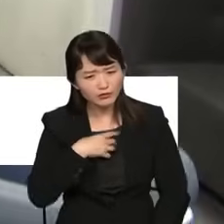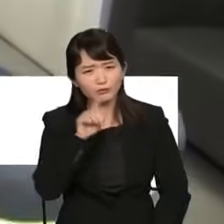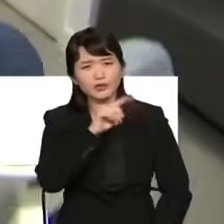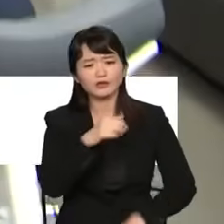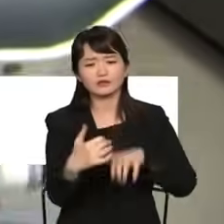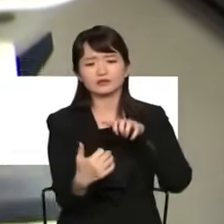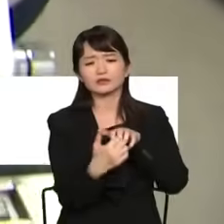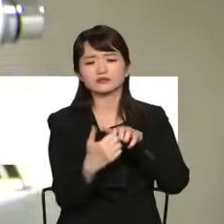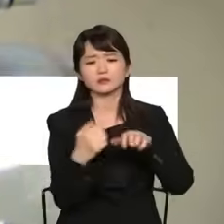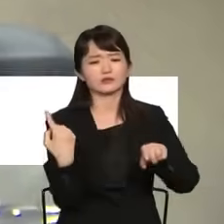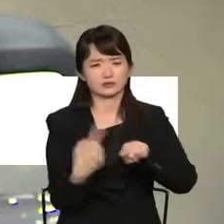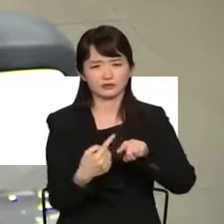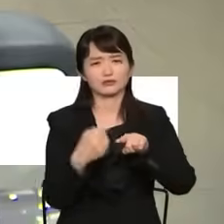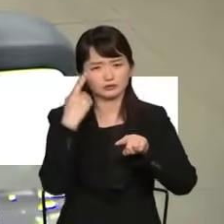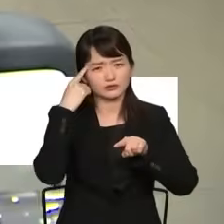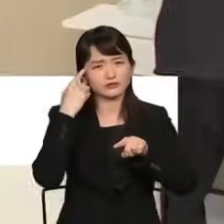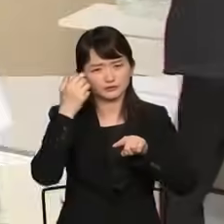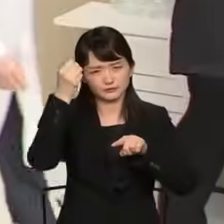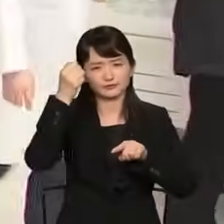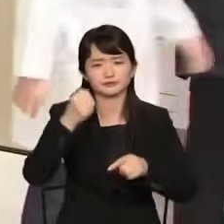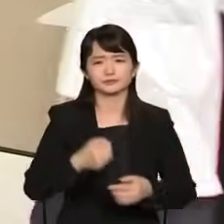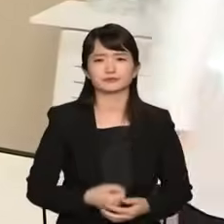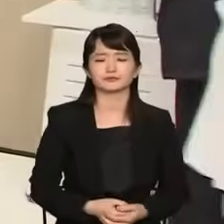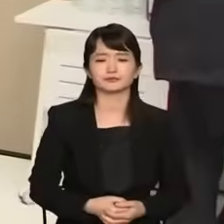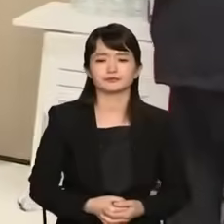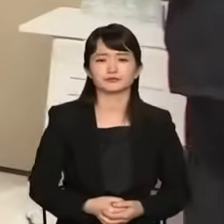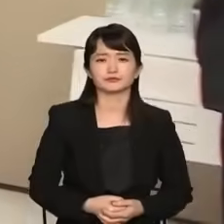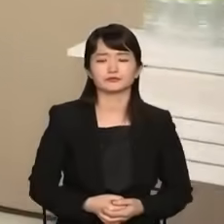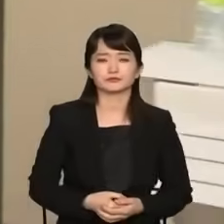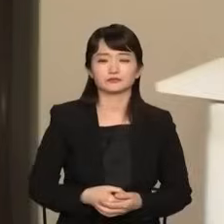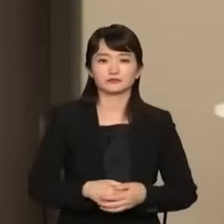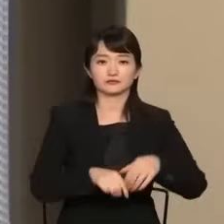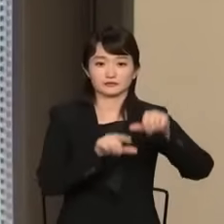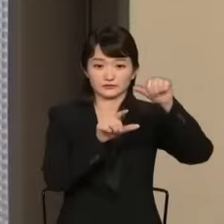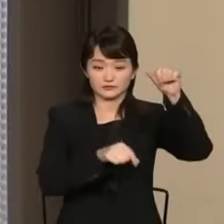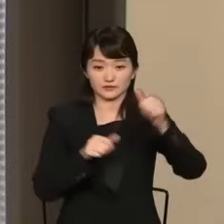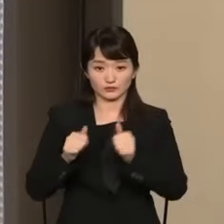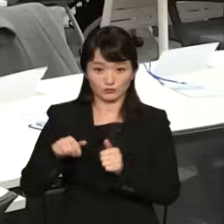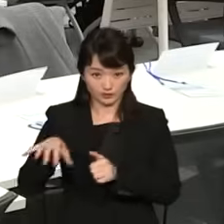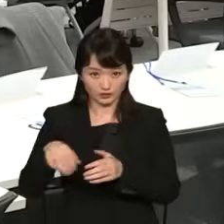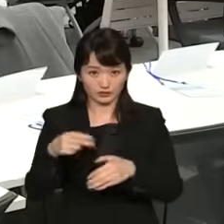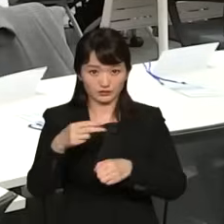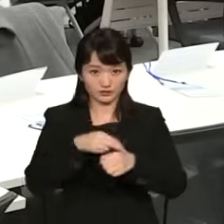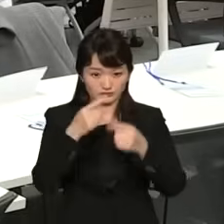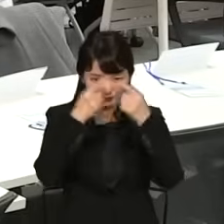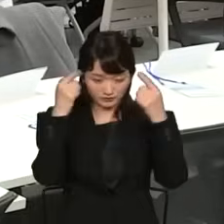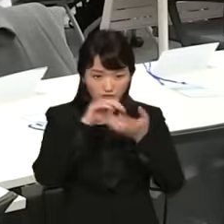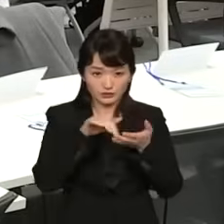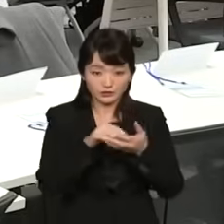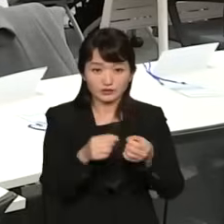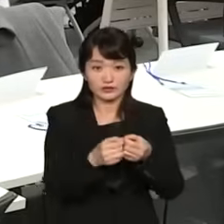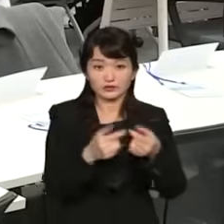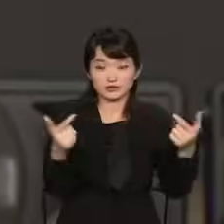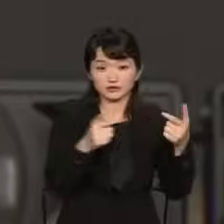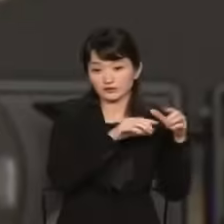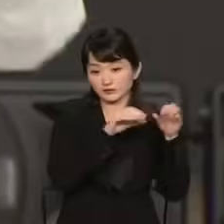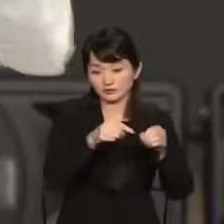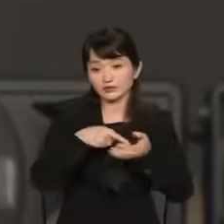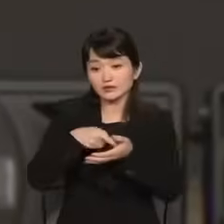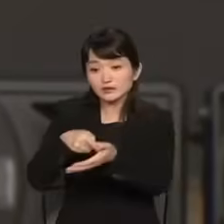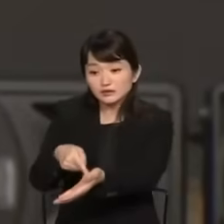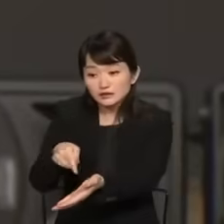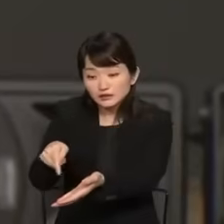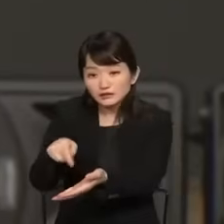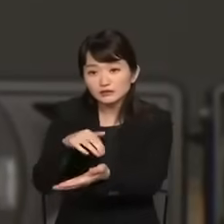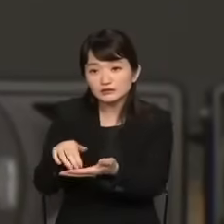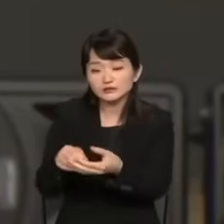전쟁하고 다를 게 없다는 생각이 들어요. 정부는 지난달 법원이 의대 증원 집행정지 신청을 기각한 뒤 늘어난